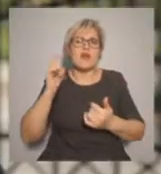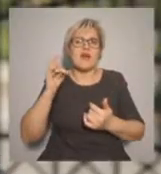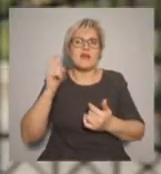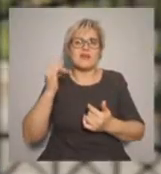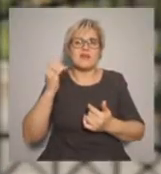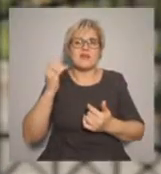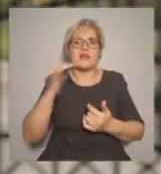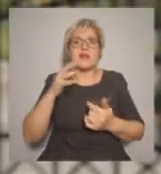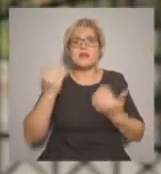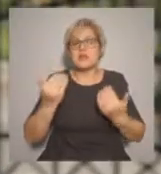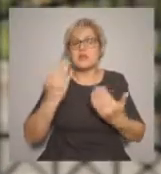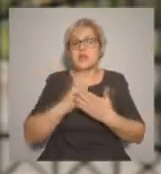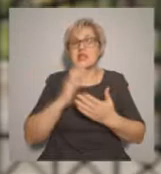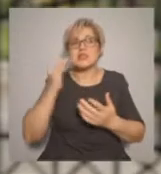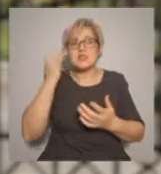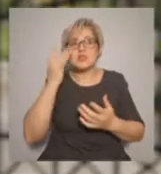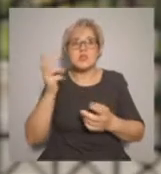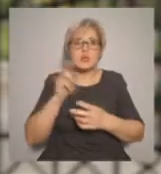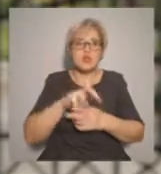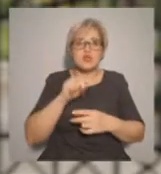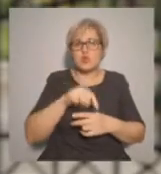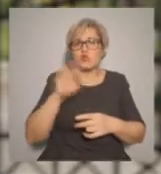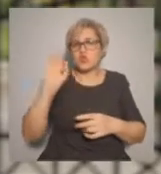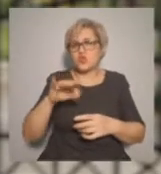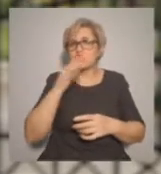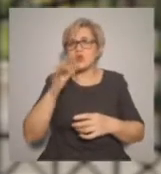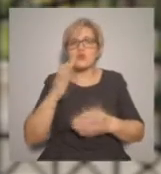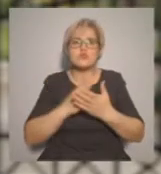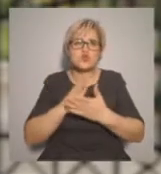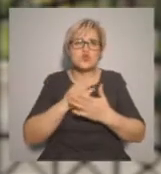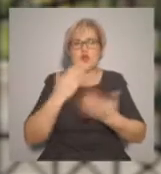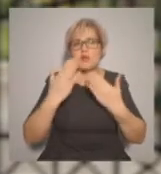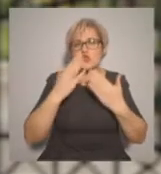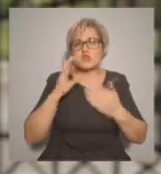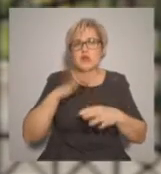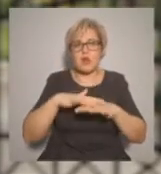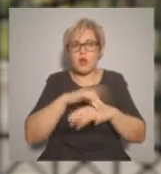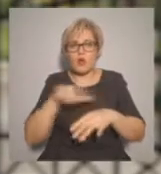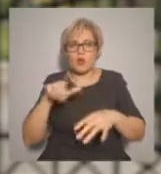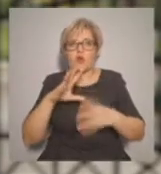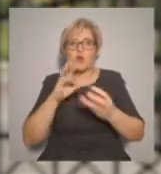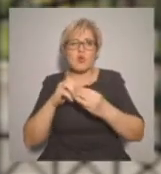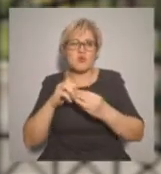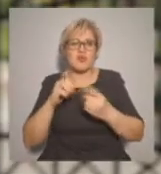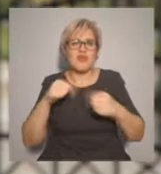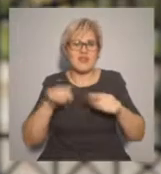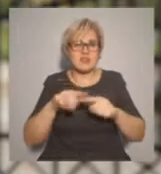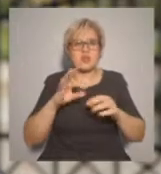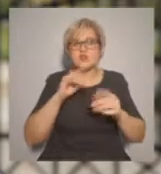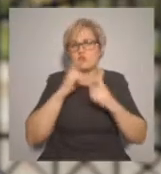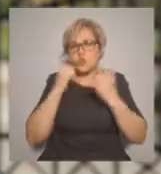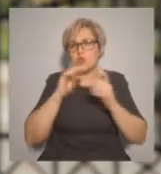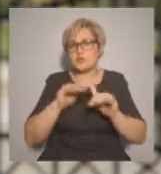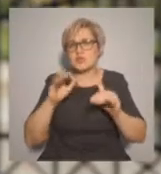теперь есть смысл приезжать туда очень часто, скажем, служить, общаться с народом, с